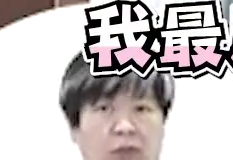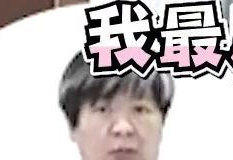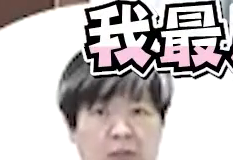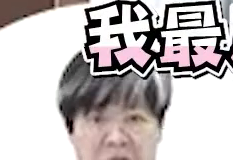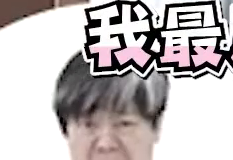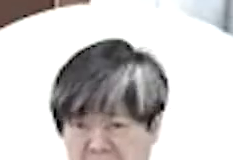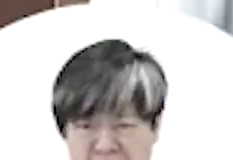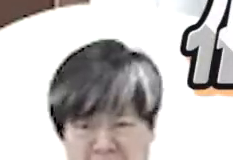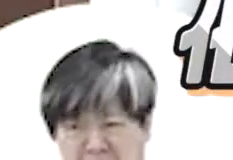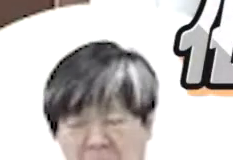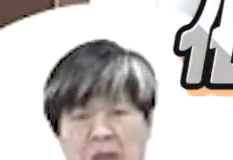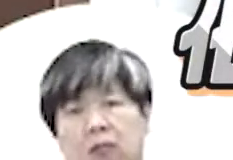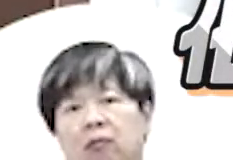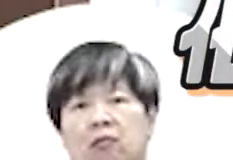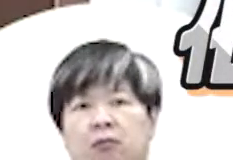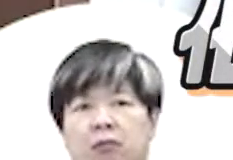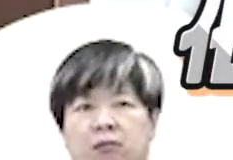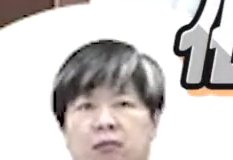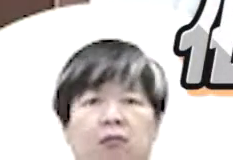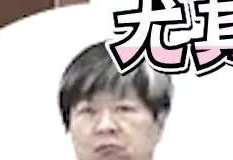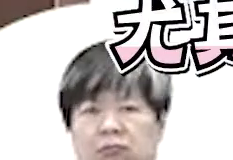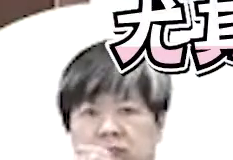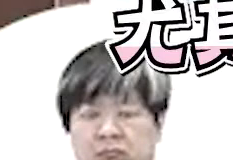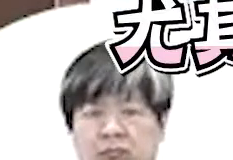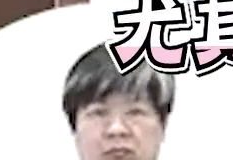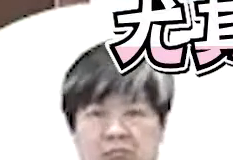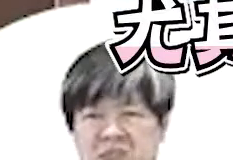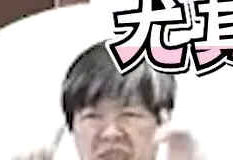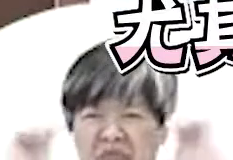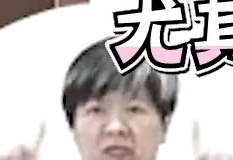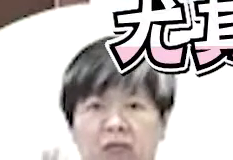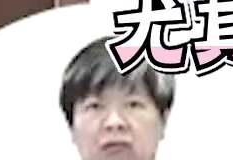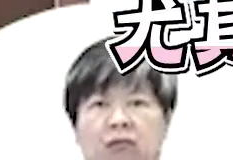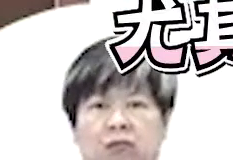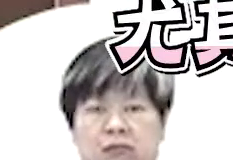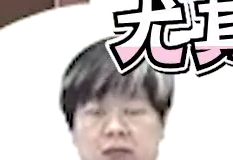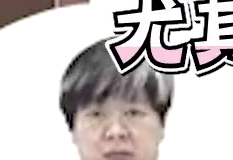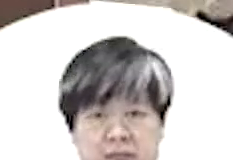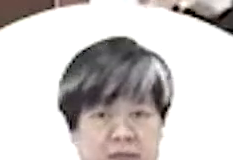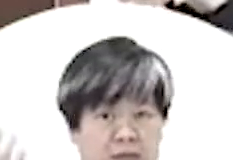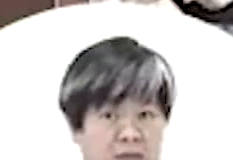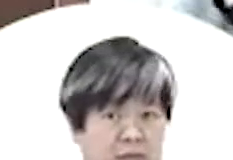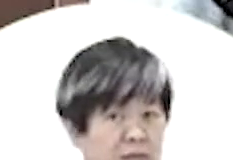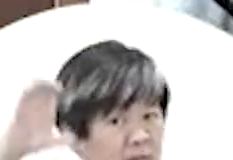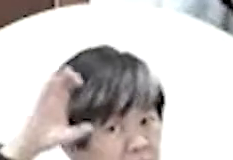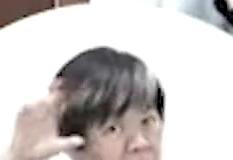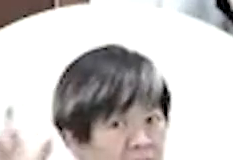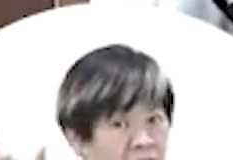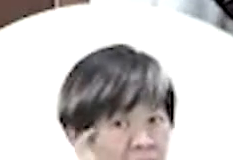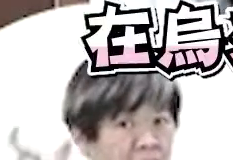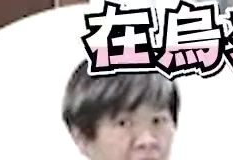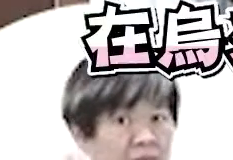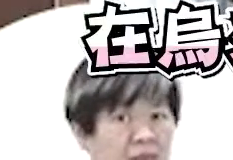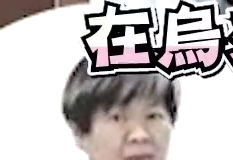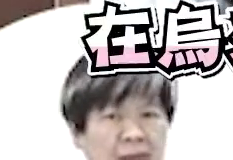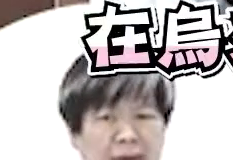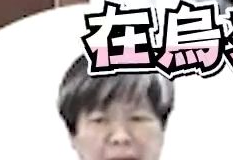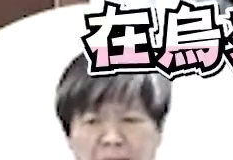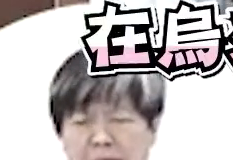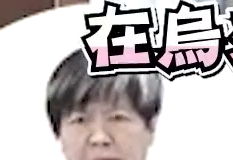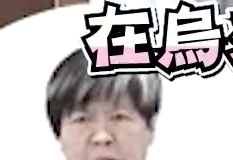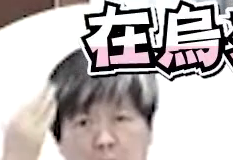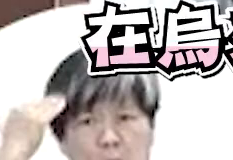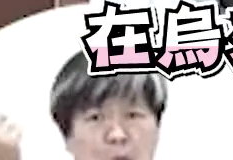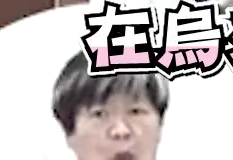灾的时候他们都身先士卒，尤其我在苏迪勒台风的时候，那些烂泥巴啊，在乌来的烂泥